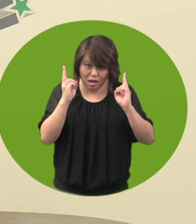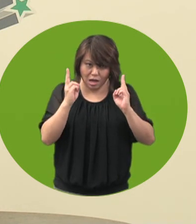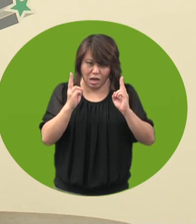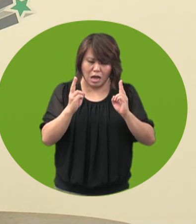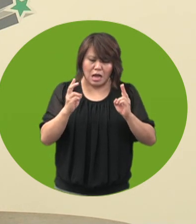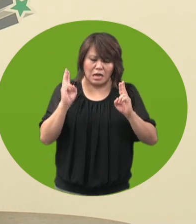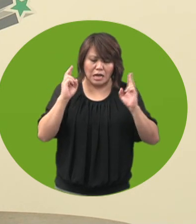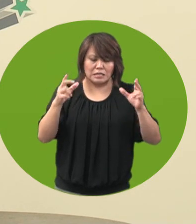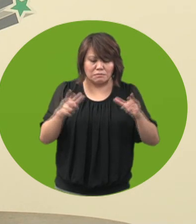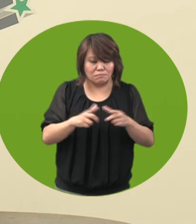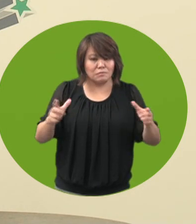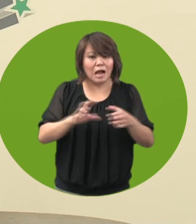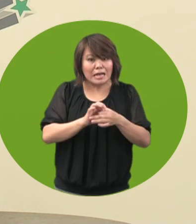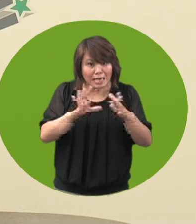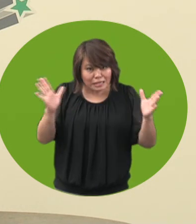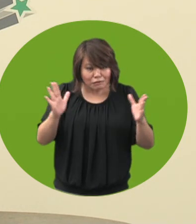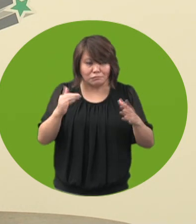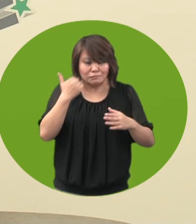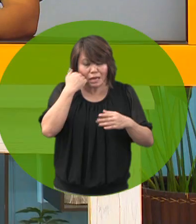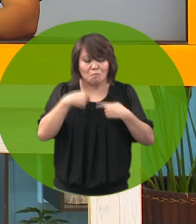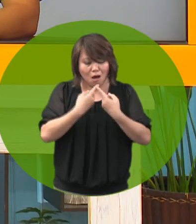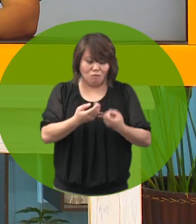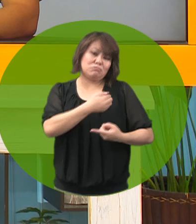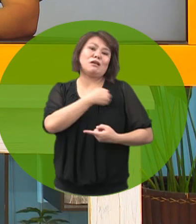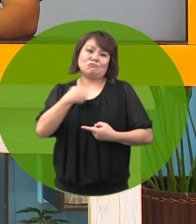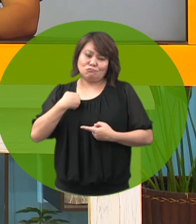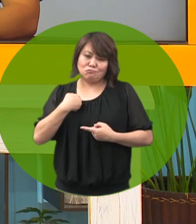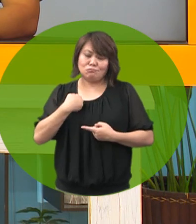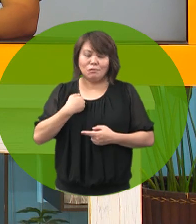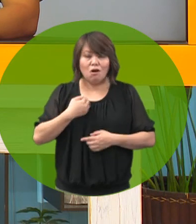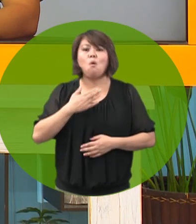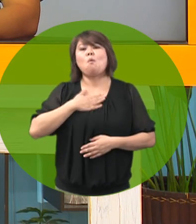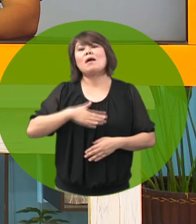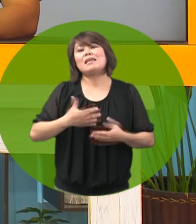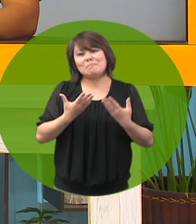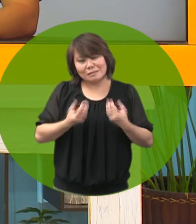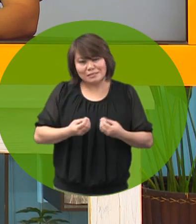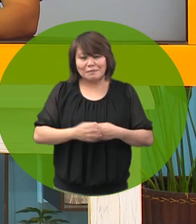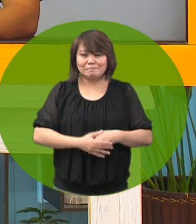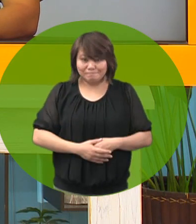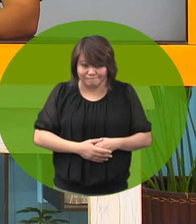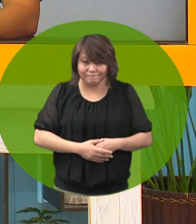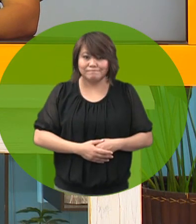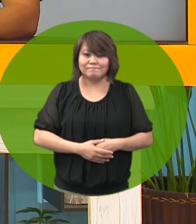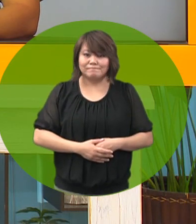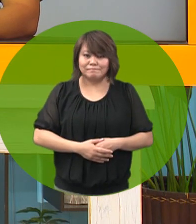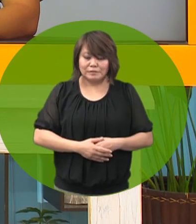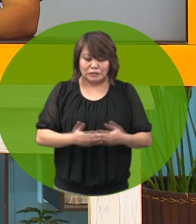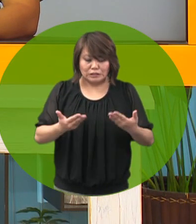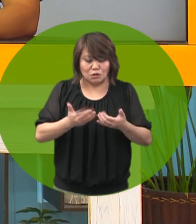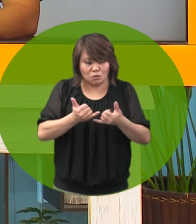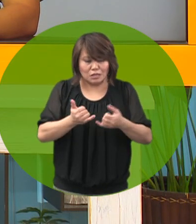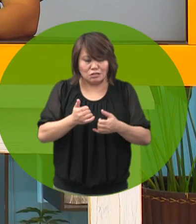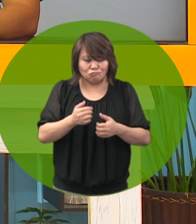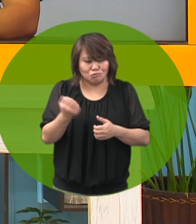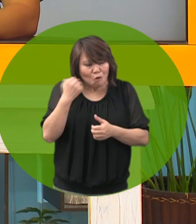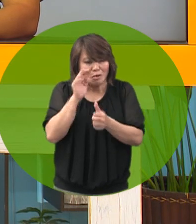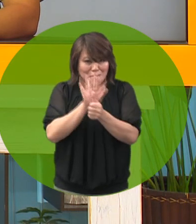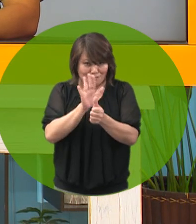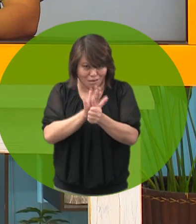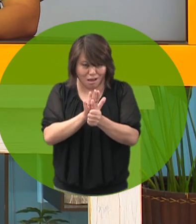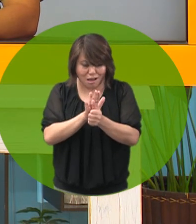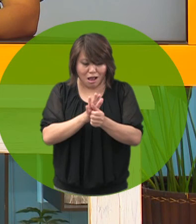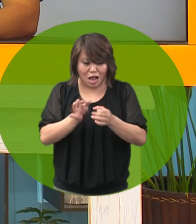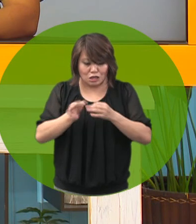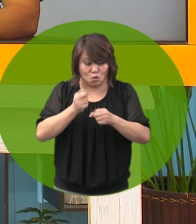小に関わらず誰でも加入することができます。 わかりました。というわけで、事業者の強い味方、商